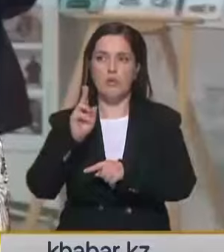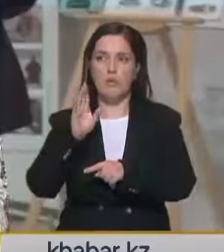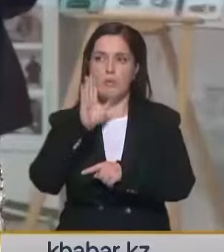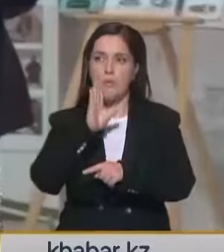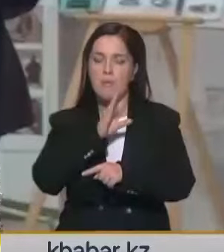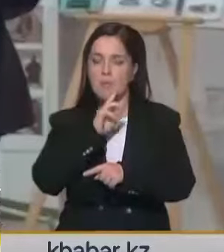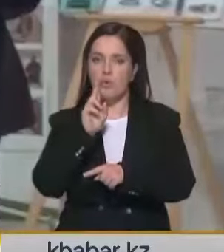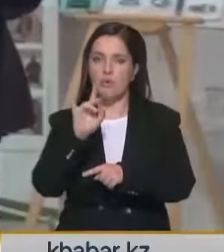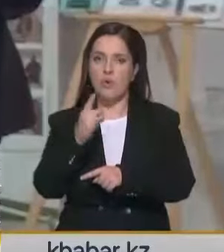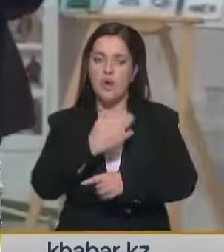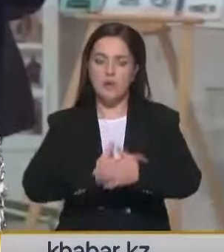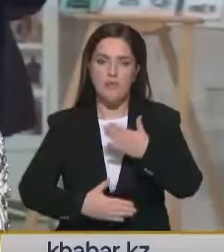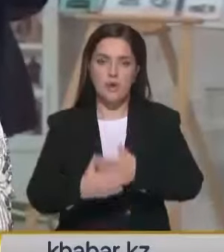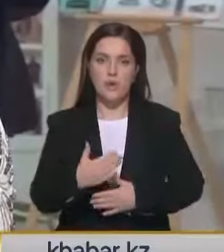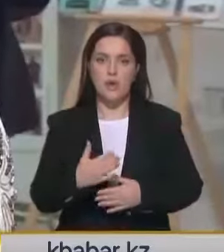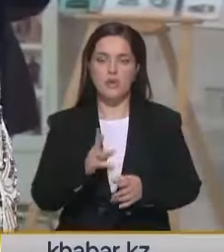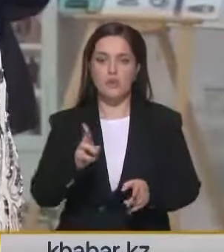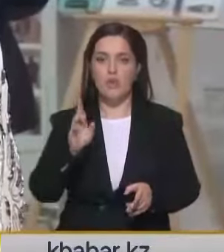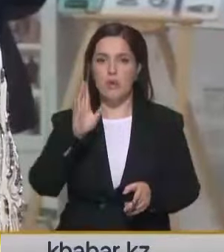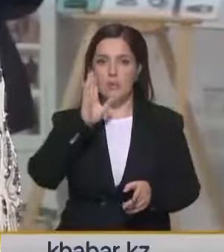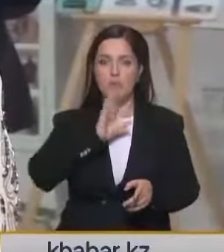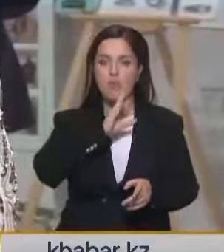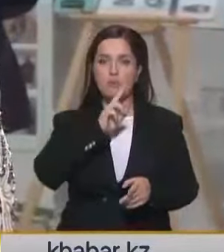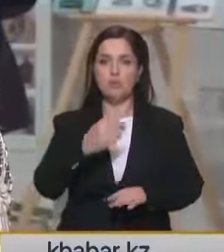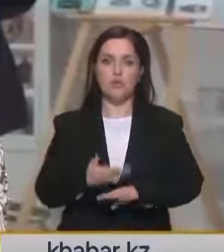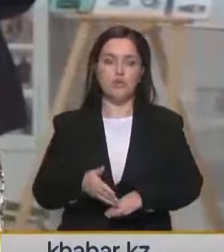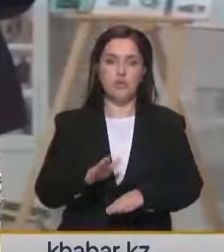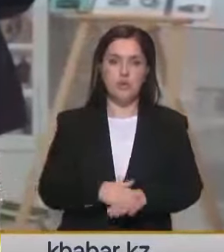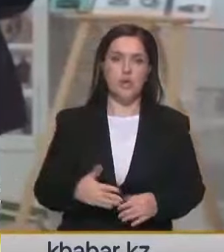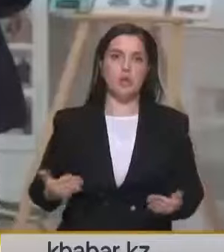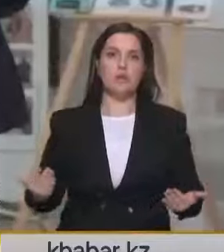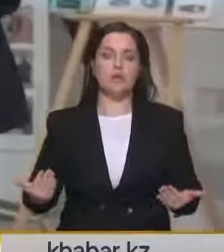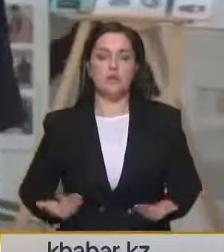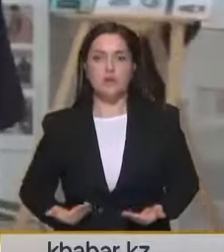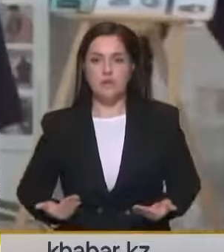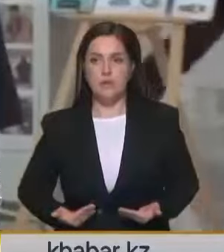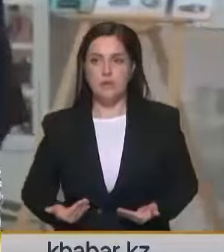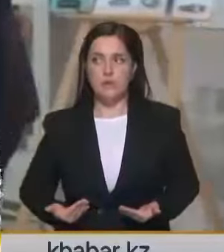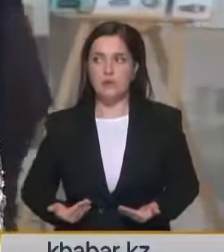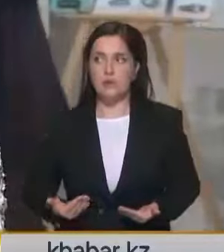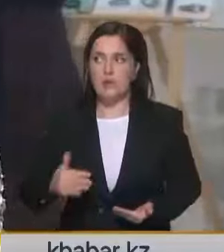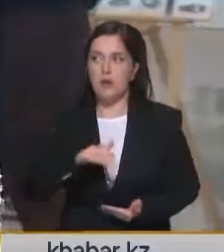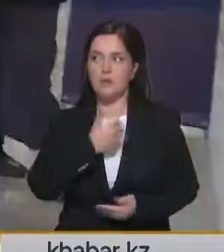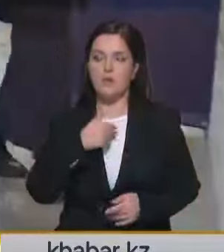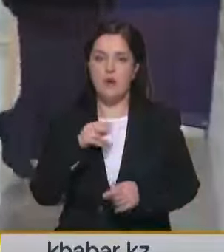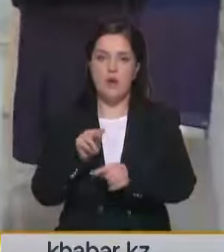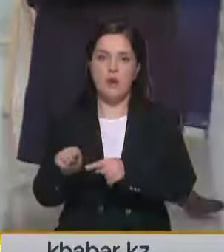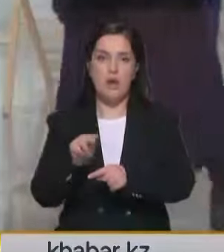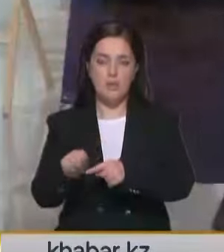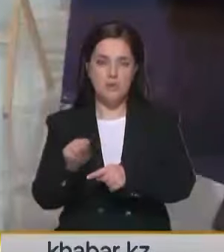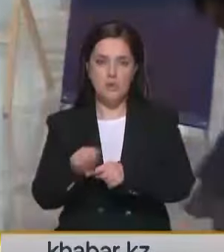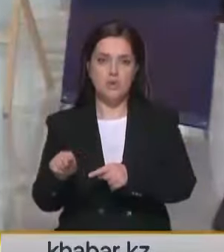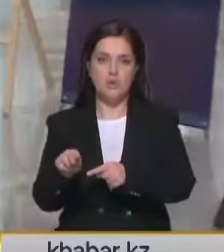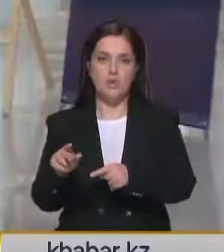мамочек особенных детей, для мамочек, которые оказались в тяжелой жизненной ситуации. Вот хочу их обучить,